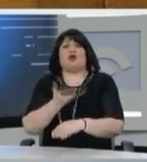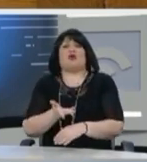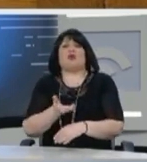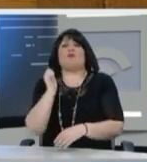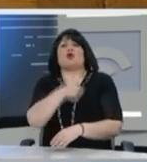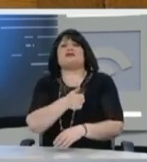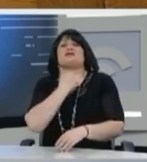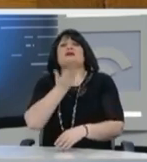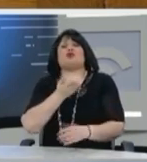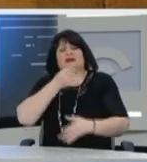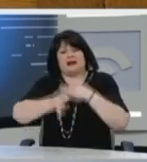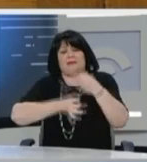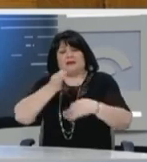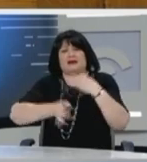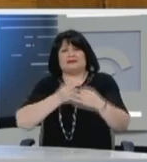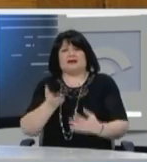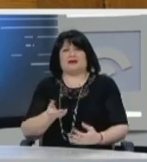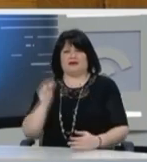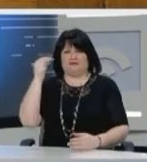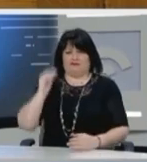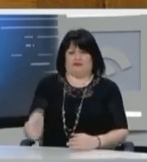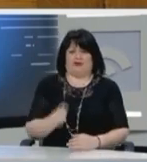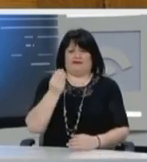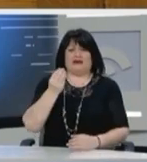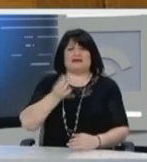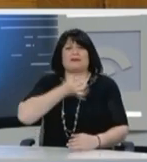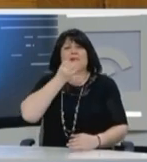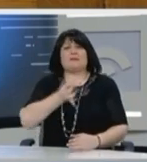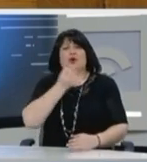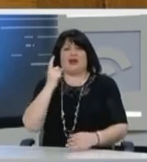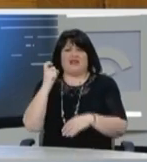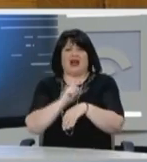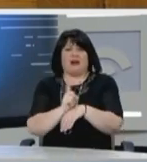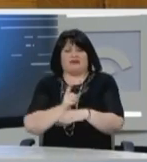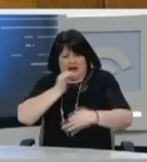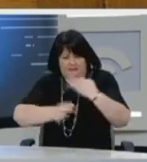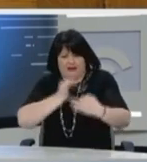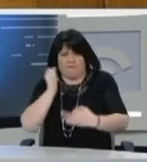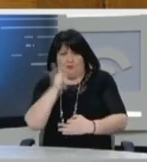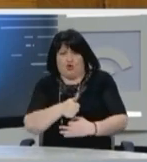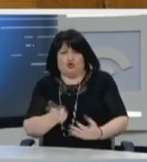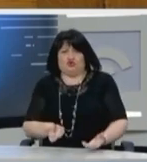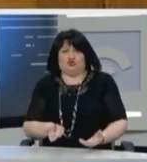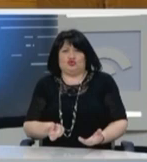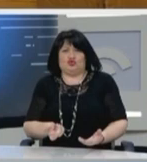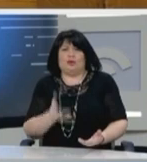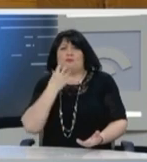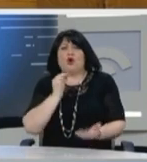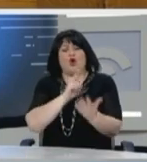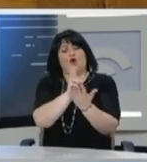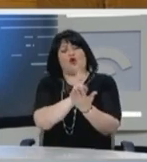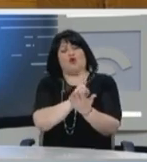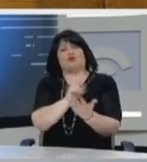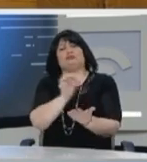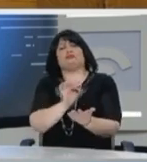διαβάζετε. Να φτάνει ένας να είναι βουλευτής και να μην μπορεί να απαγγείλει ένα λόγο 10 λεπτών. Αυτό είναι. Έχει απαγορευτεί,